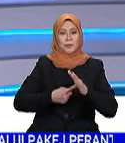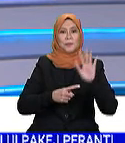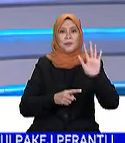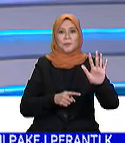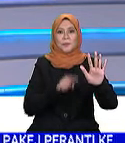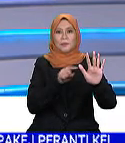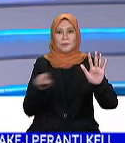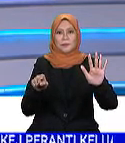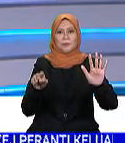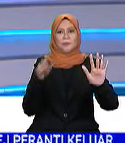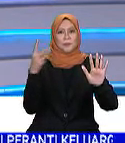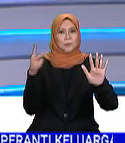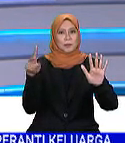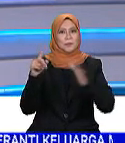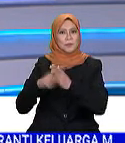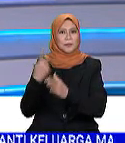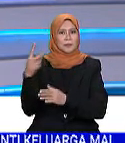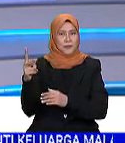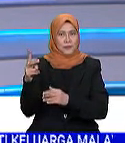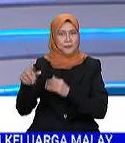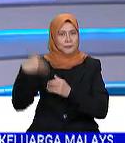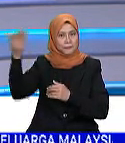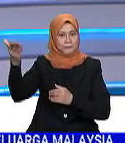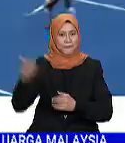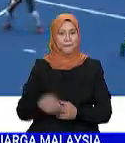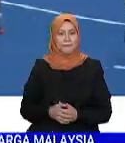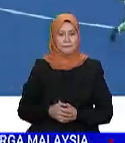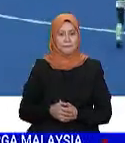5 hingga 12 des depan